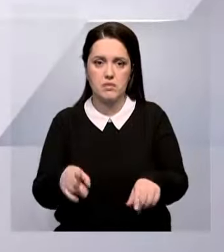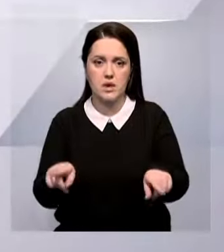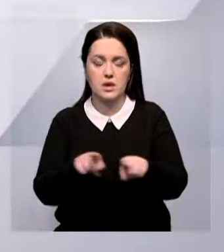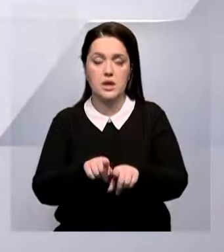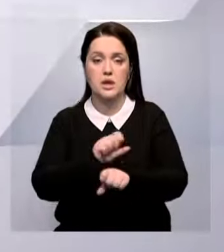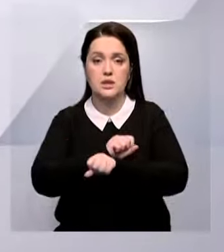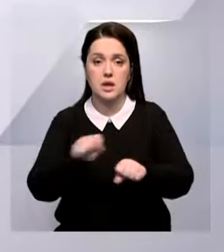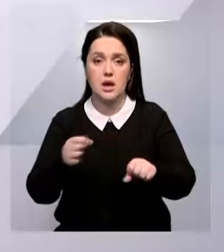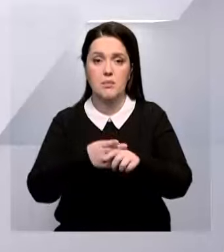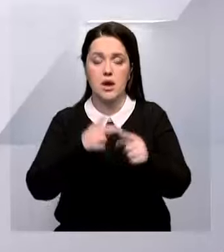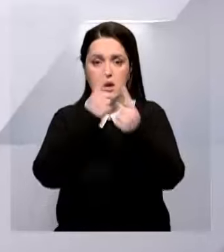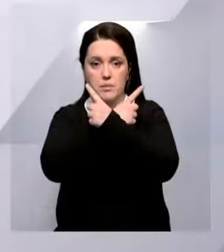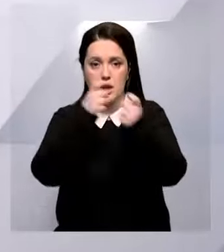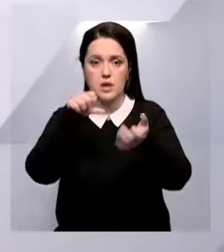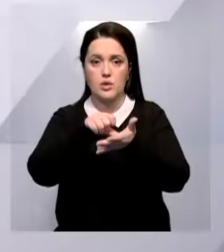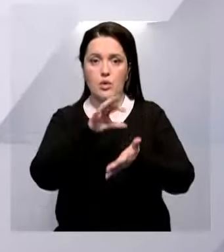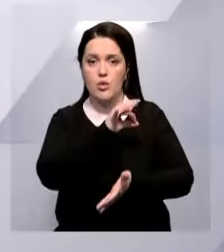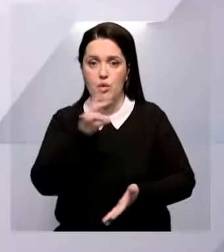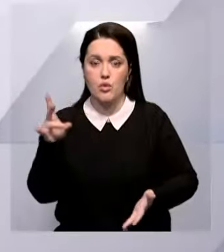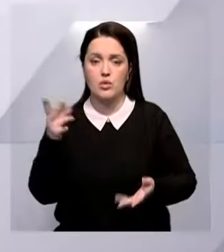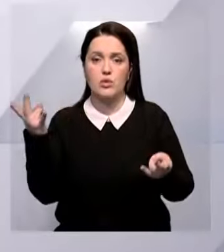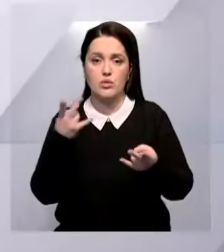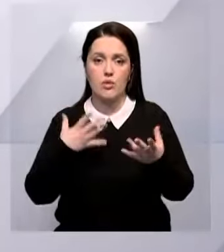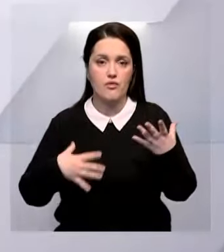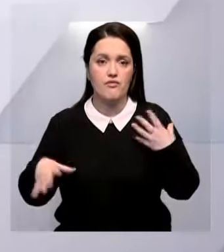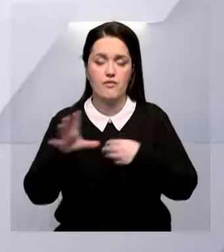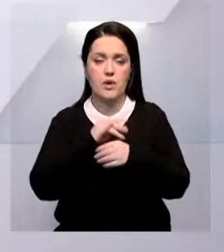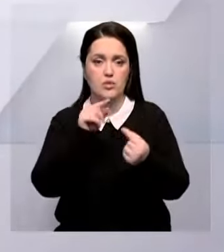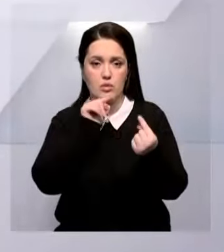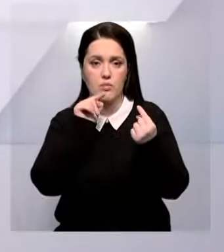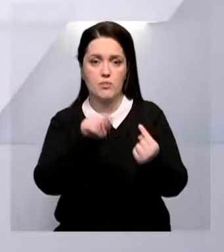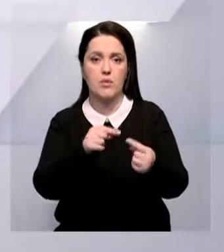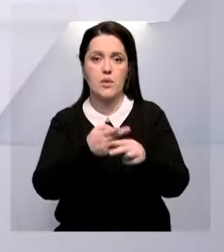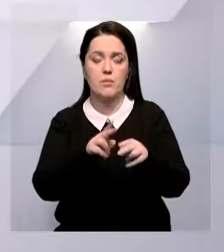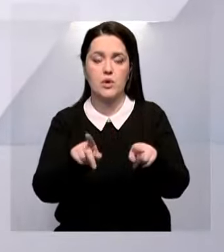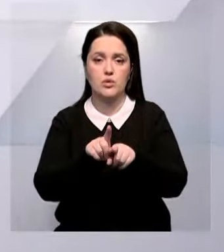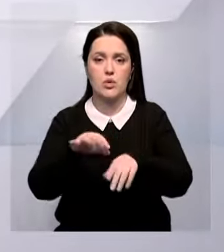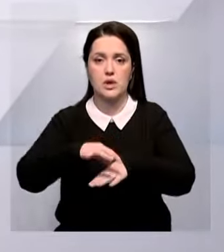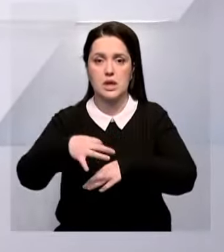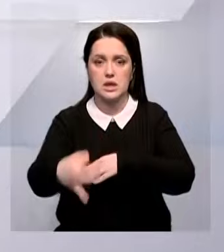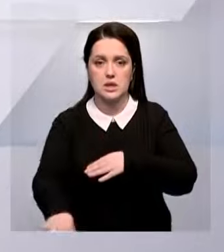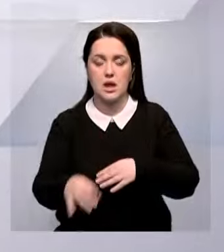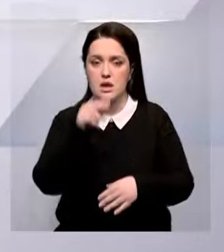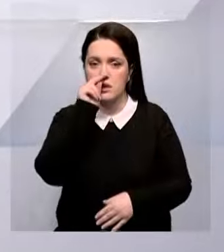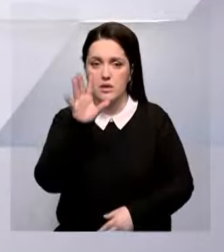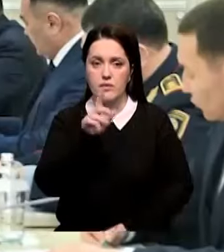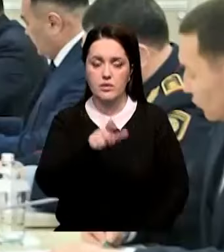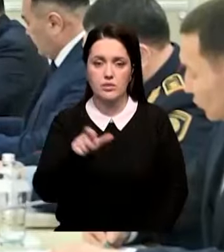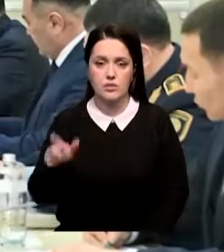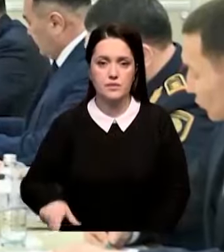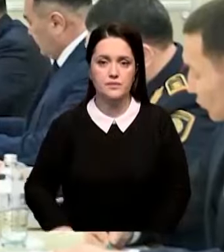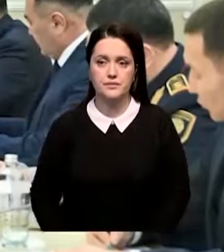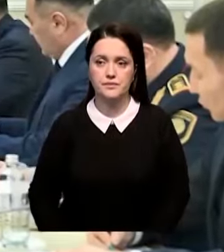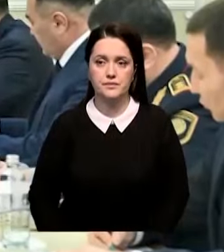Призываю государства-члены ООН заявить о своем единодушном неприятии подобного рода насилия в отношении невинных граждан.